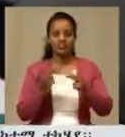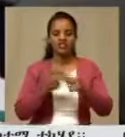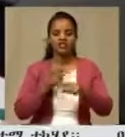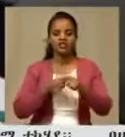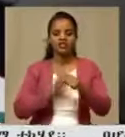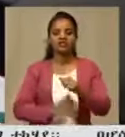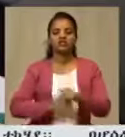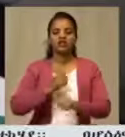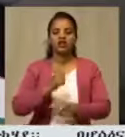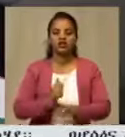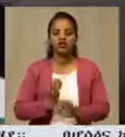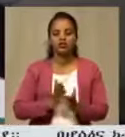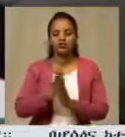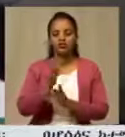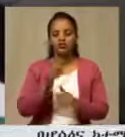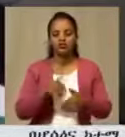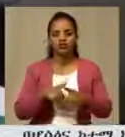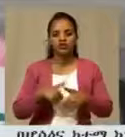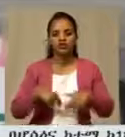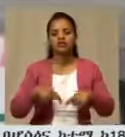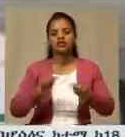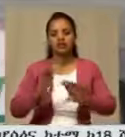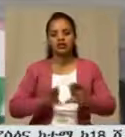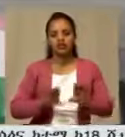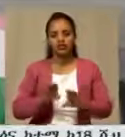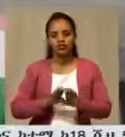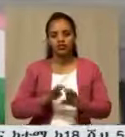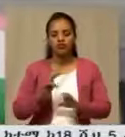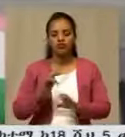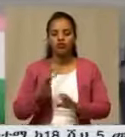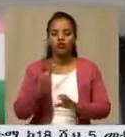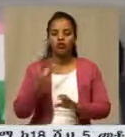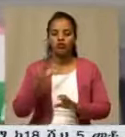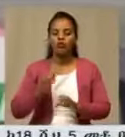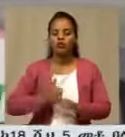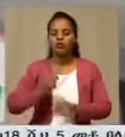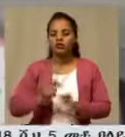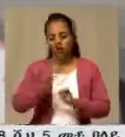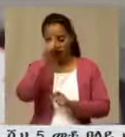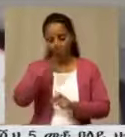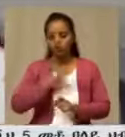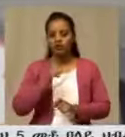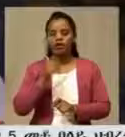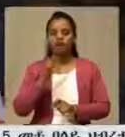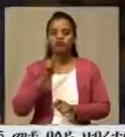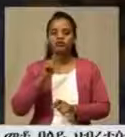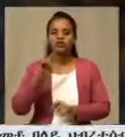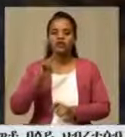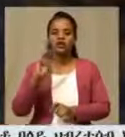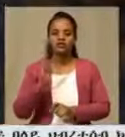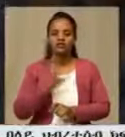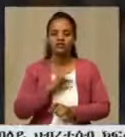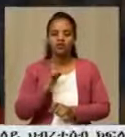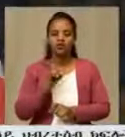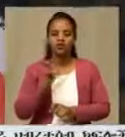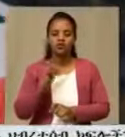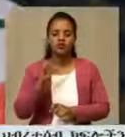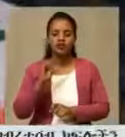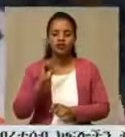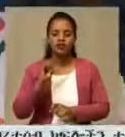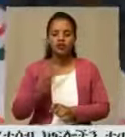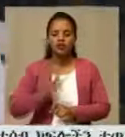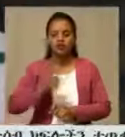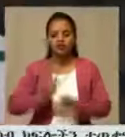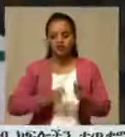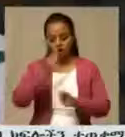እንዲሸጋገር የበኩላችሁን ጥረት እንድታደርጉ የመሎኮዛ ዋና አስተዳዳሪው አቶ ኤርሚያስ ወሰኔና የኡባ ደብረ ፀሐይ ዋና አስተዳዳሪው